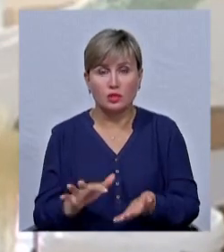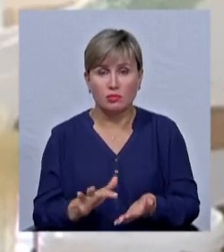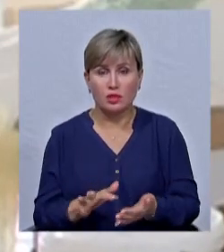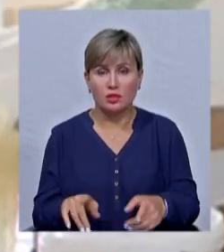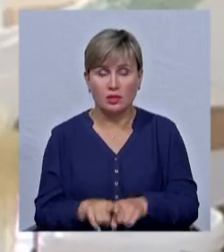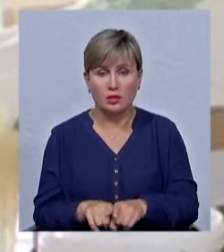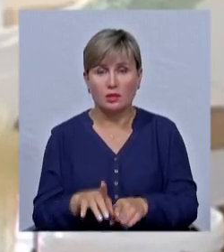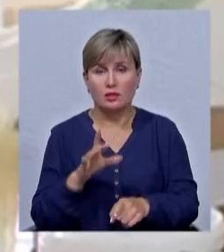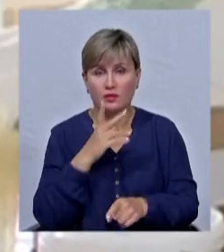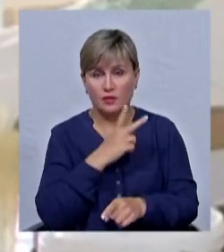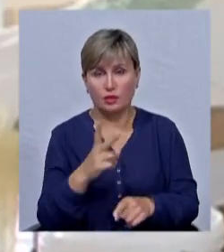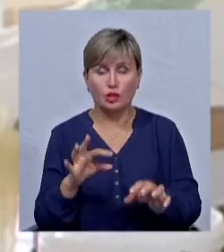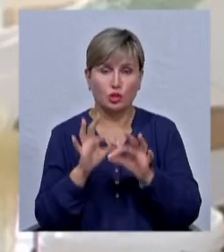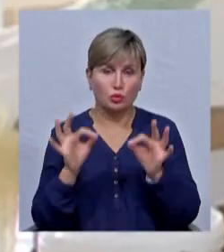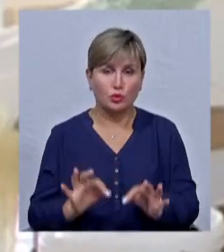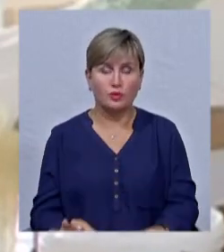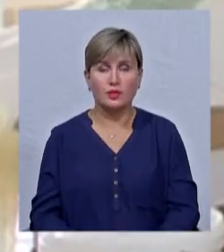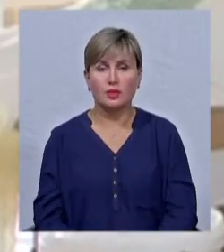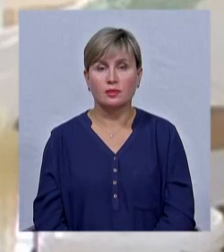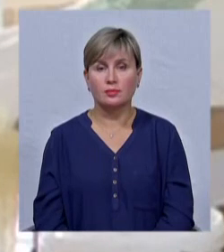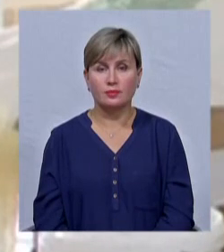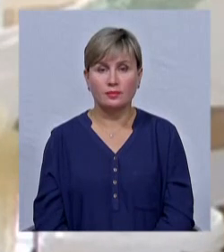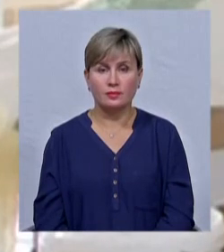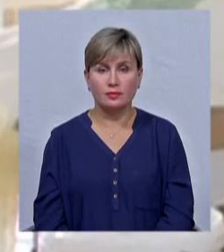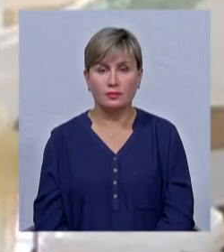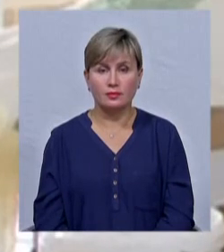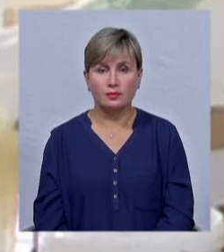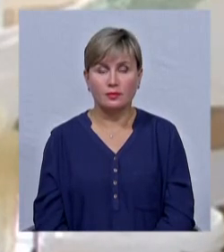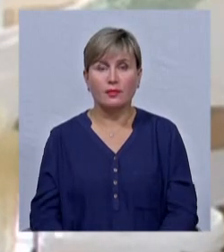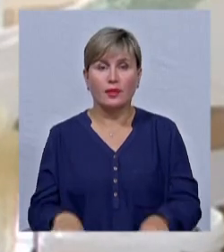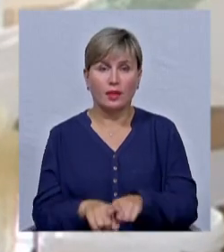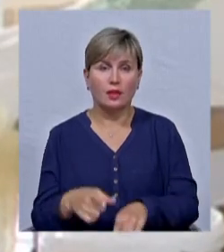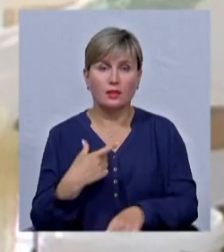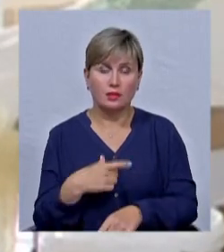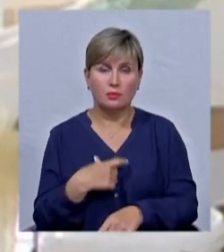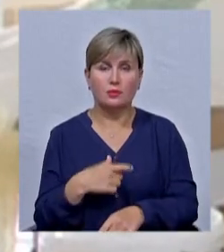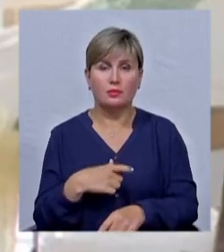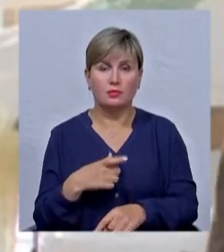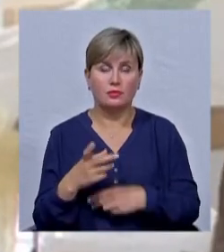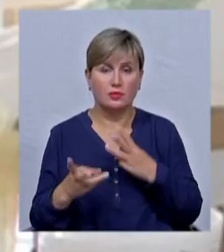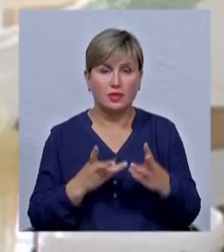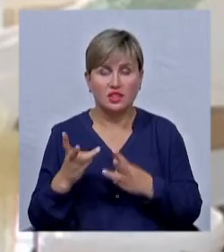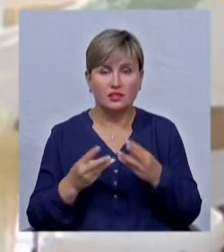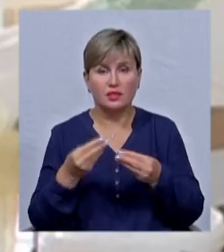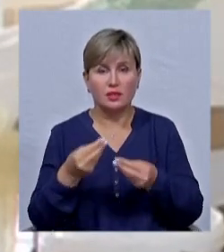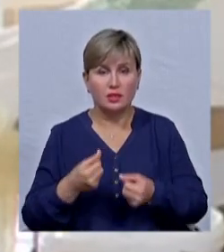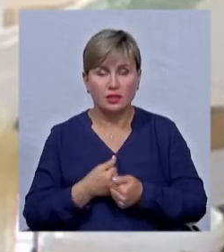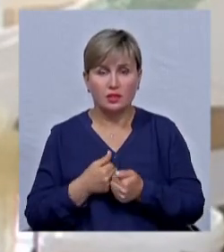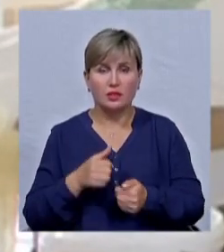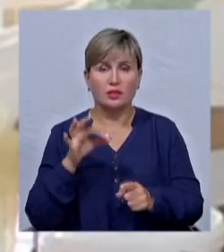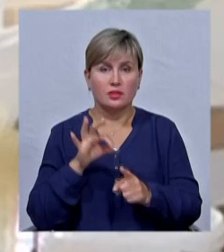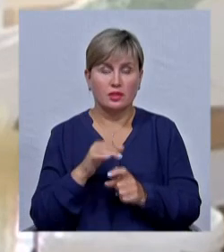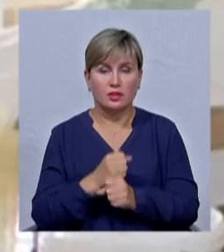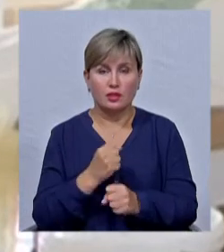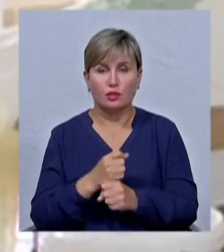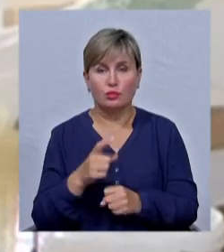видами искусствами вот так себя вот мотивировал цель поставил то